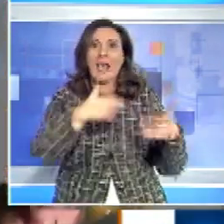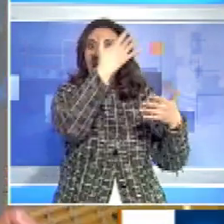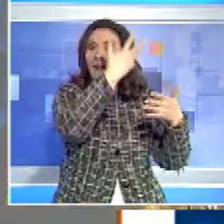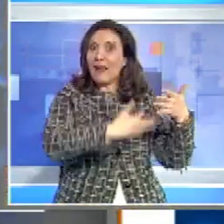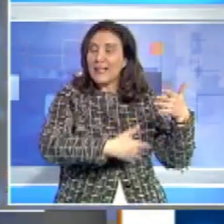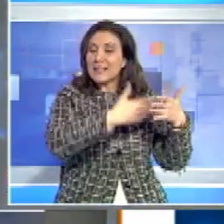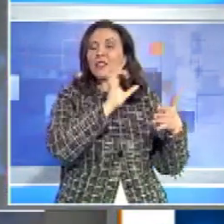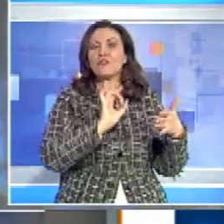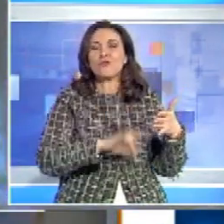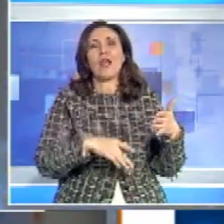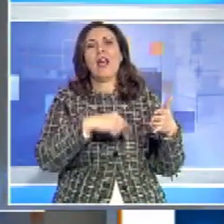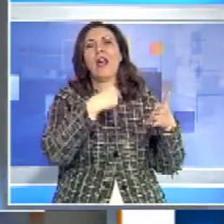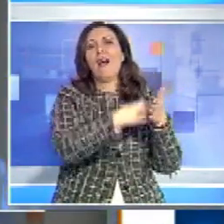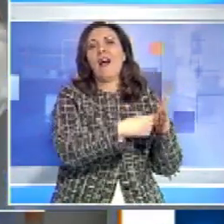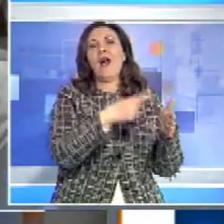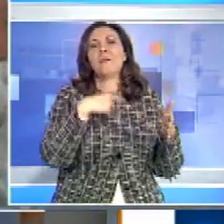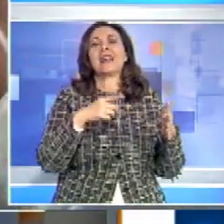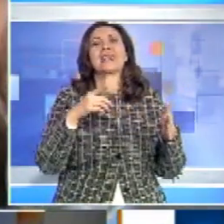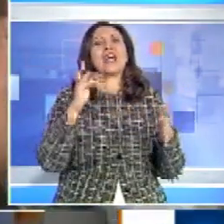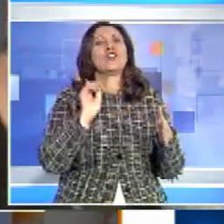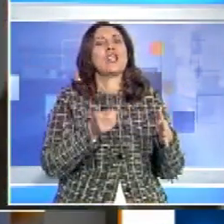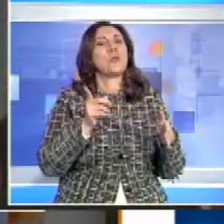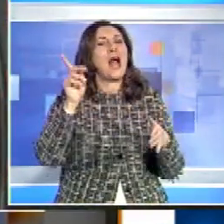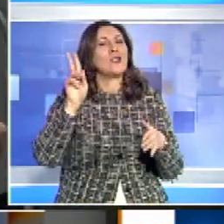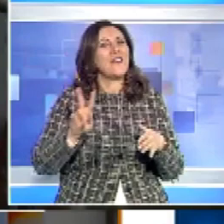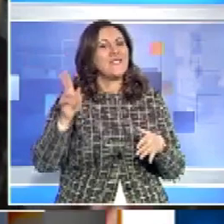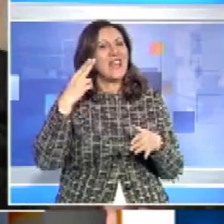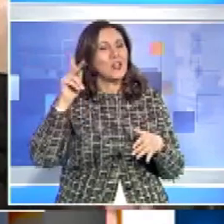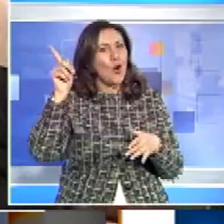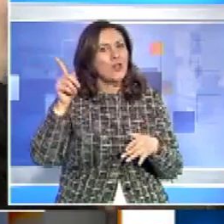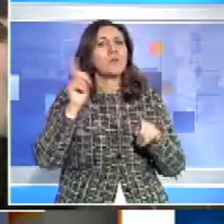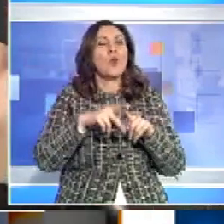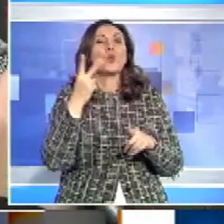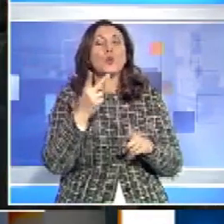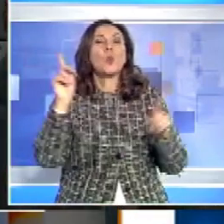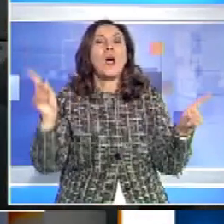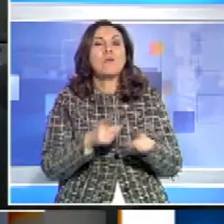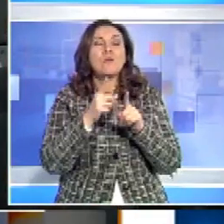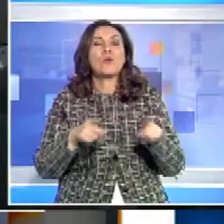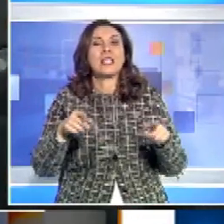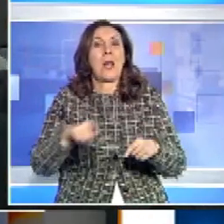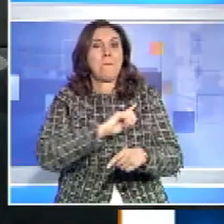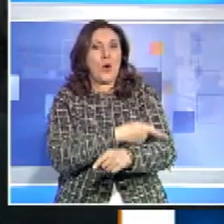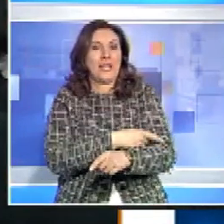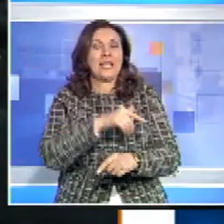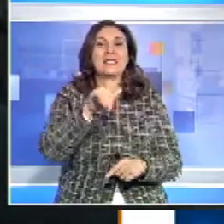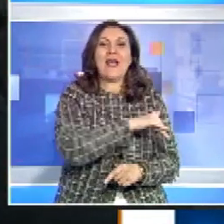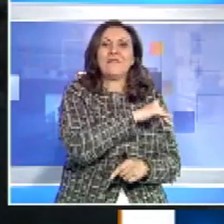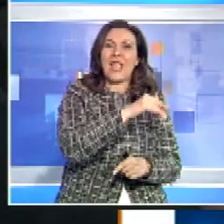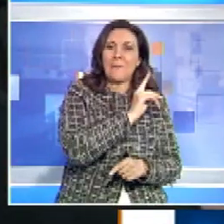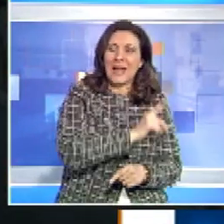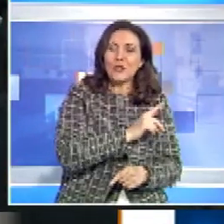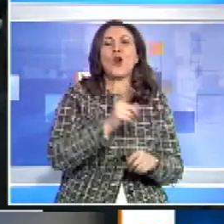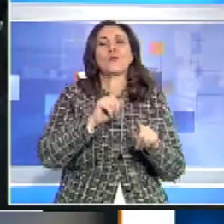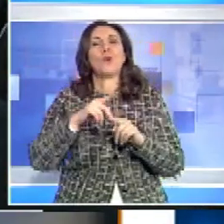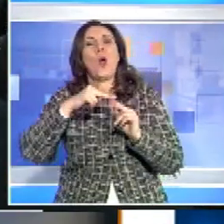anche una versione di un madrigale di Gesualdo da Venosa e due composizioni dedicate a Potenza. Ponte Musmeci e Via Pretoria Preludio,